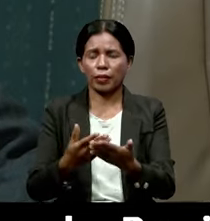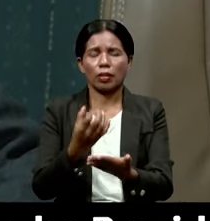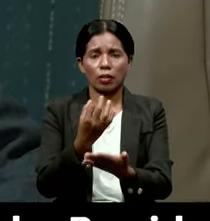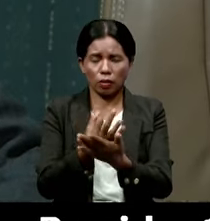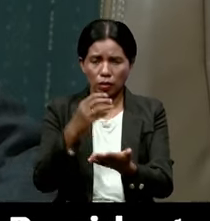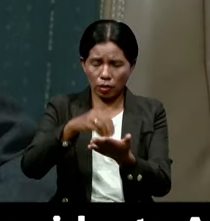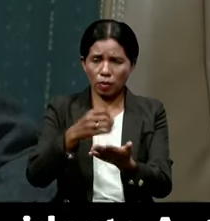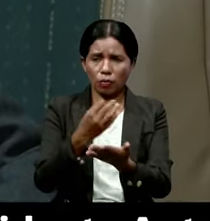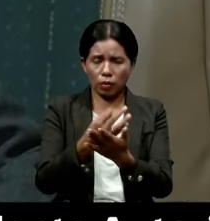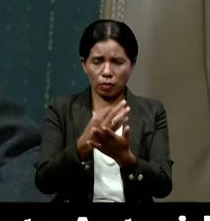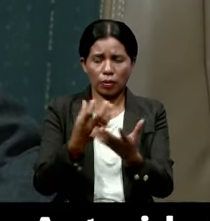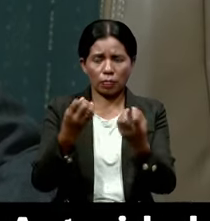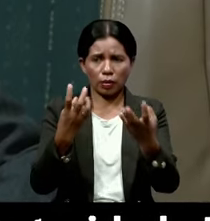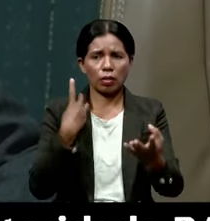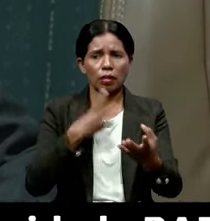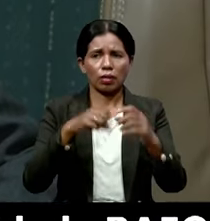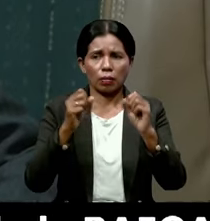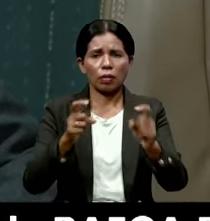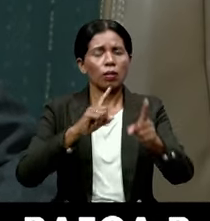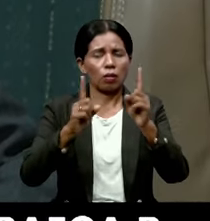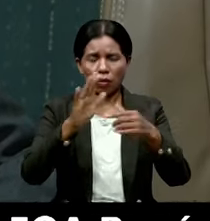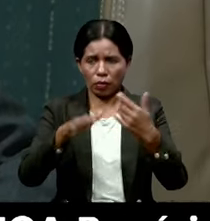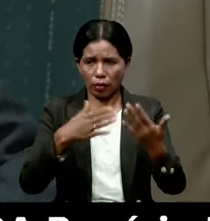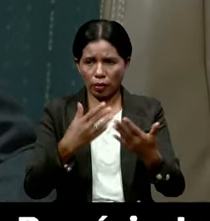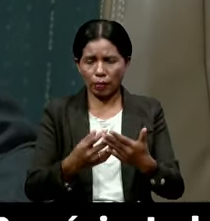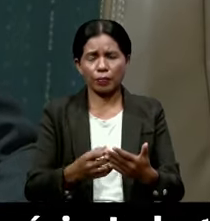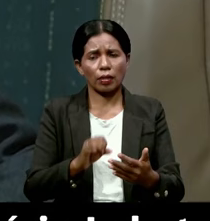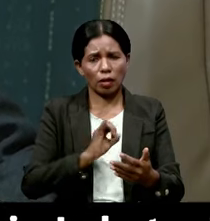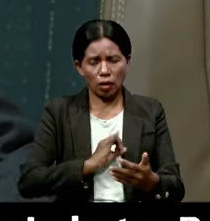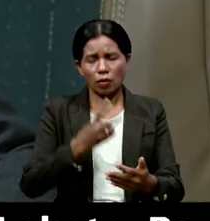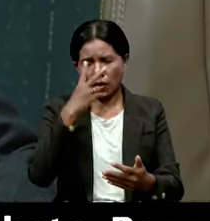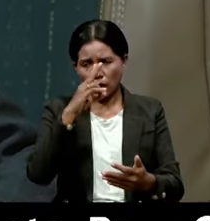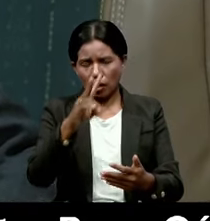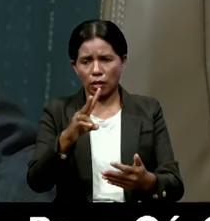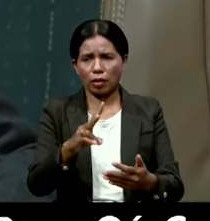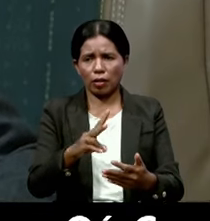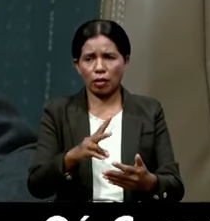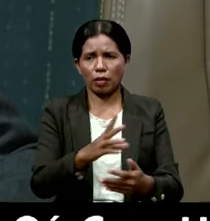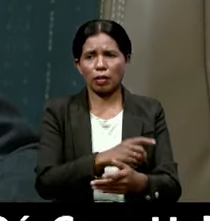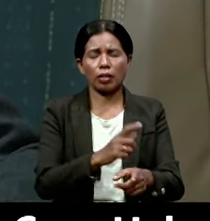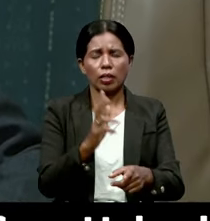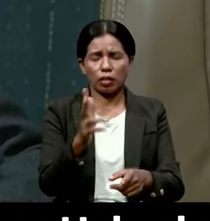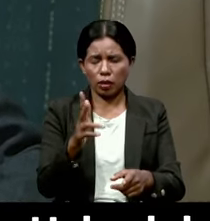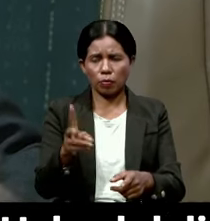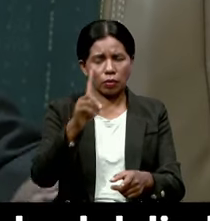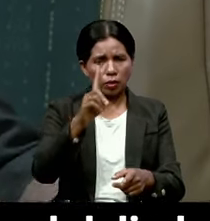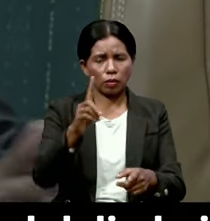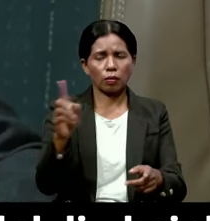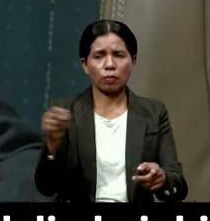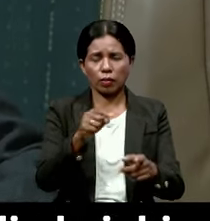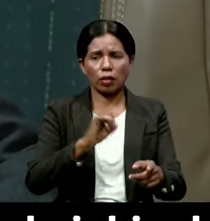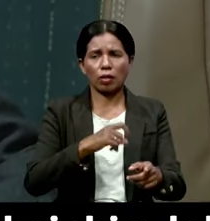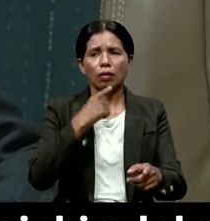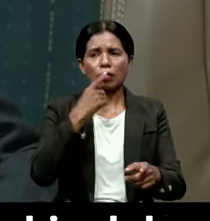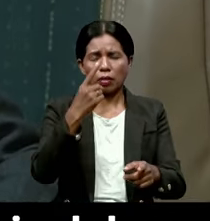ne be suficiente, ne mai ita fimbele colia buat to. Mas au hare kata situação ho 31% hau han sa explica bebe